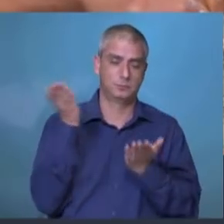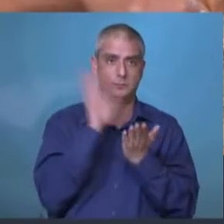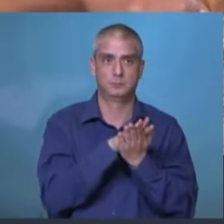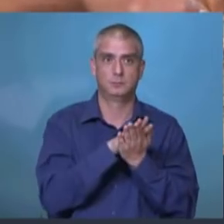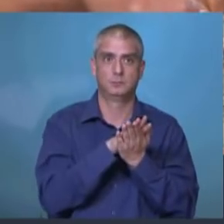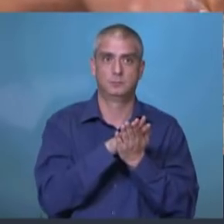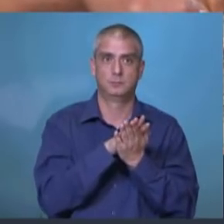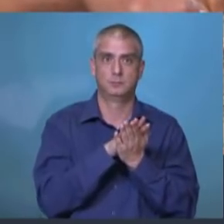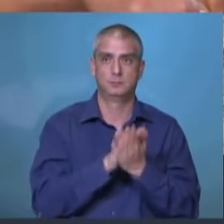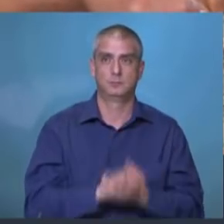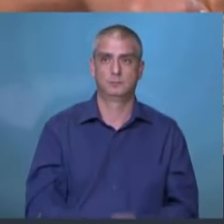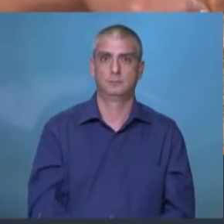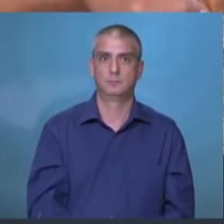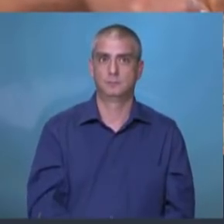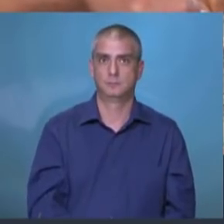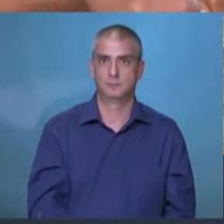סגרתי.